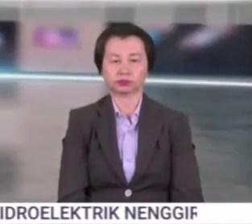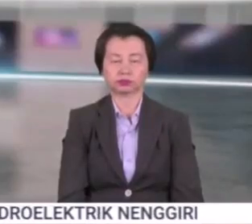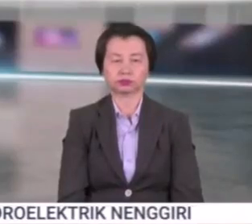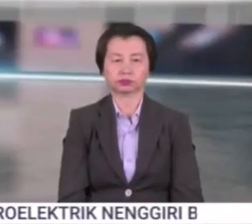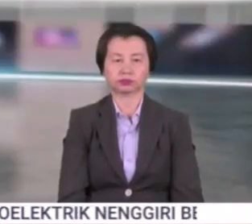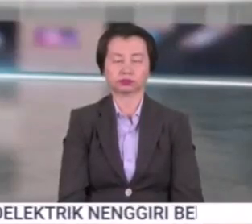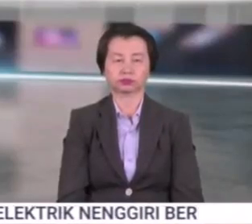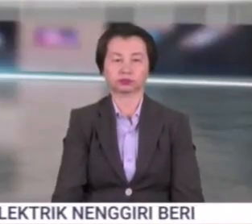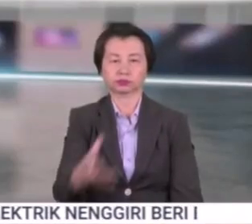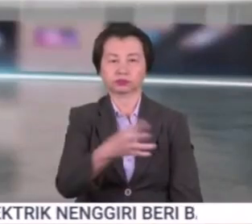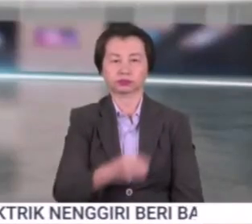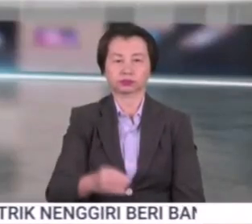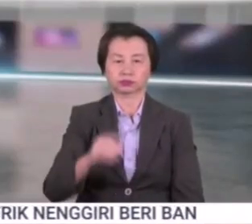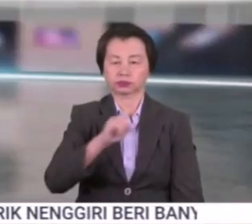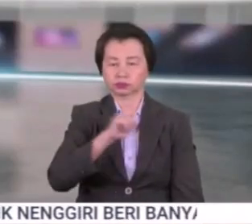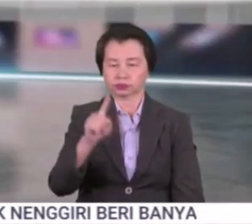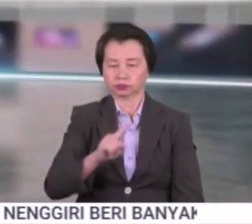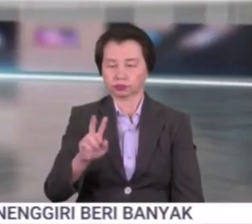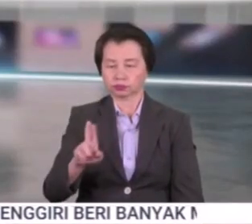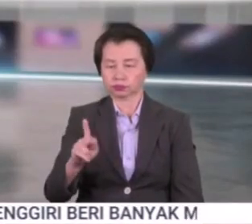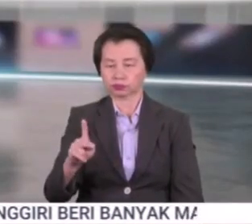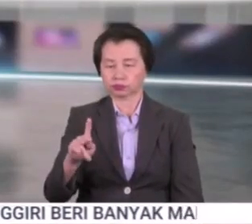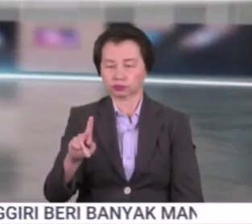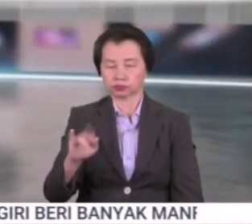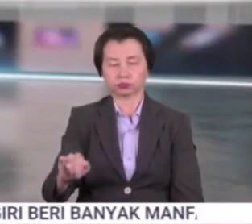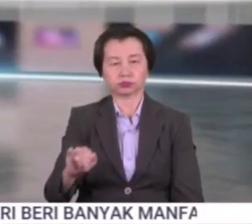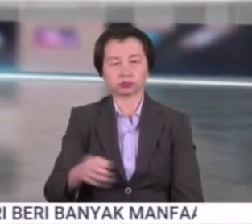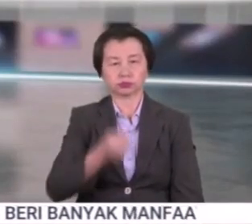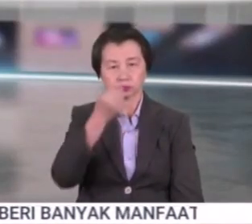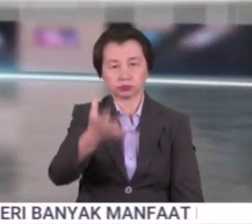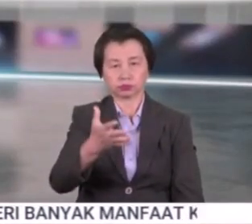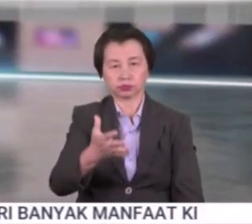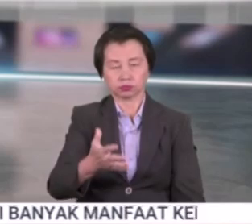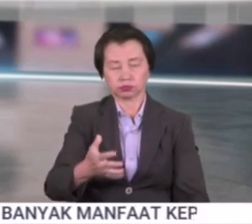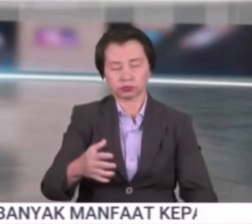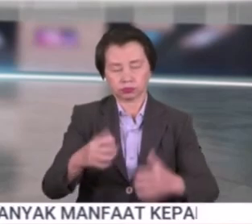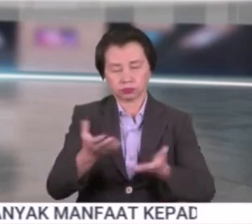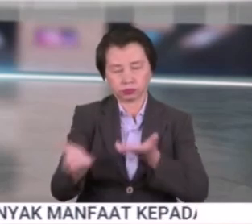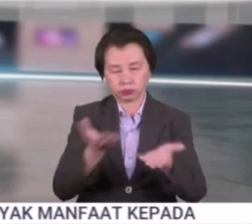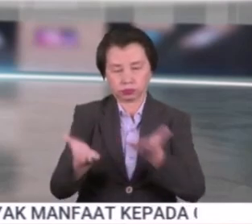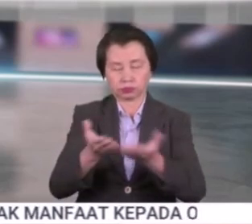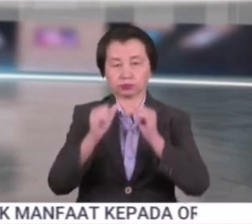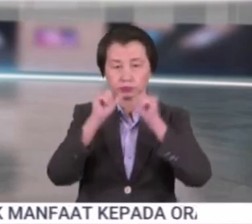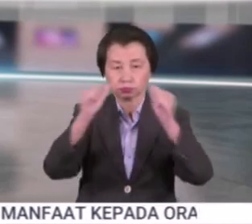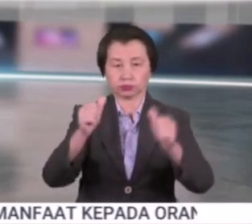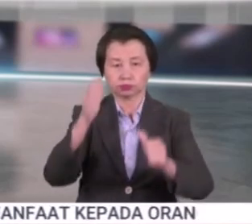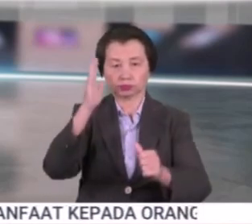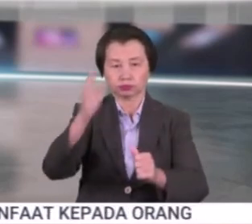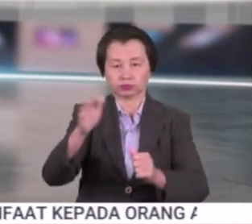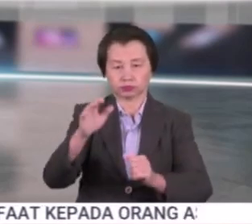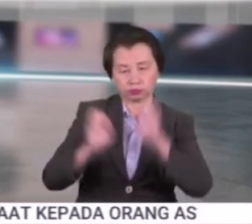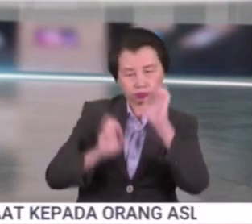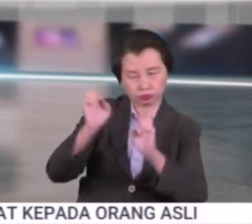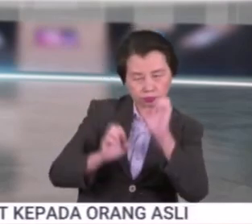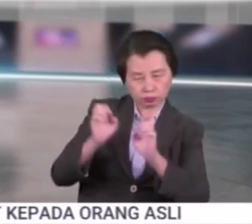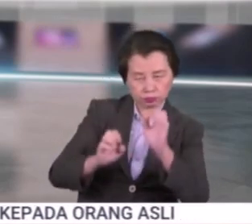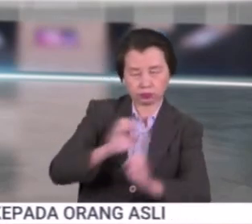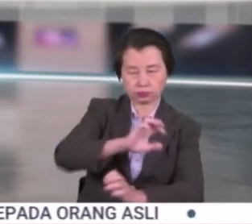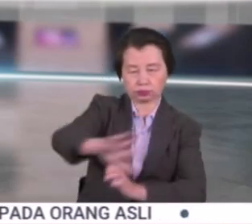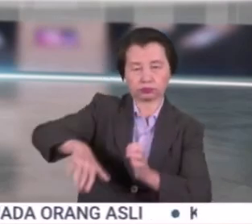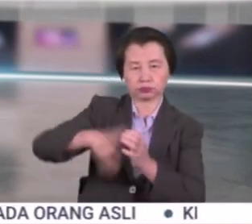dan Dalam pada itu Tantri Muhammad Zuki turut memaklungkan kajian skim secara unprikmatan awam akan menilai secara